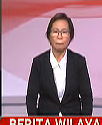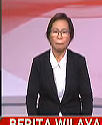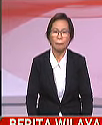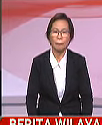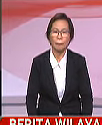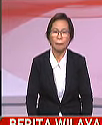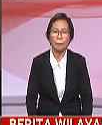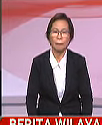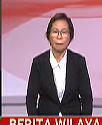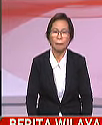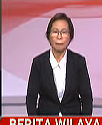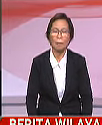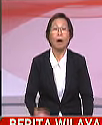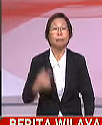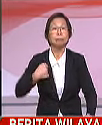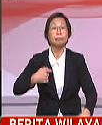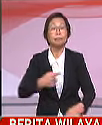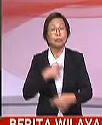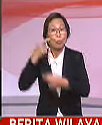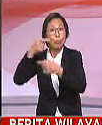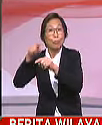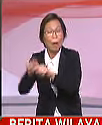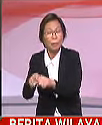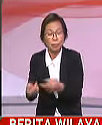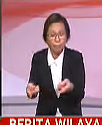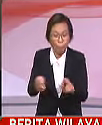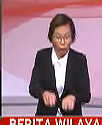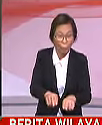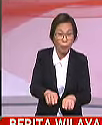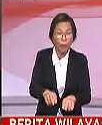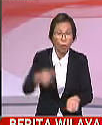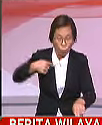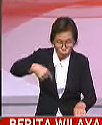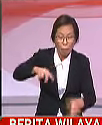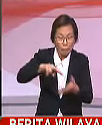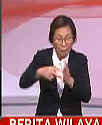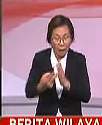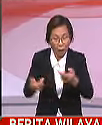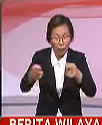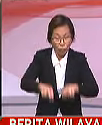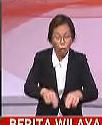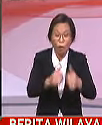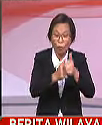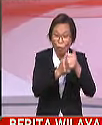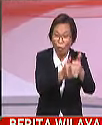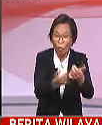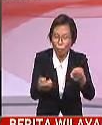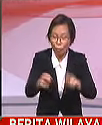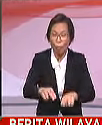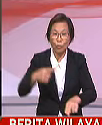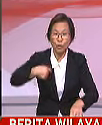commercial settlement agreement, CSA, meaning we are going to do our part